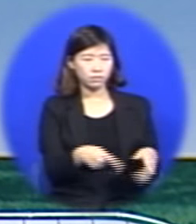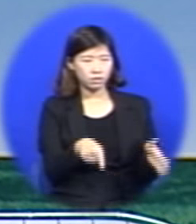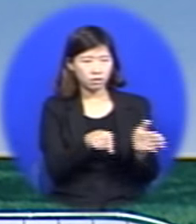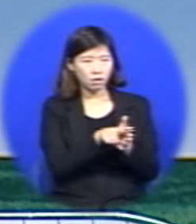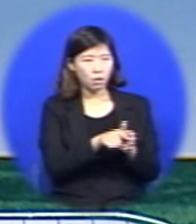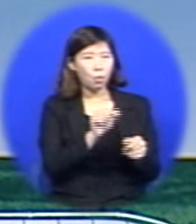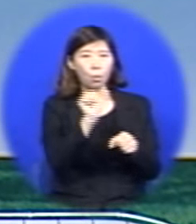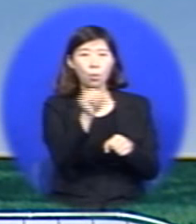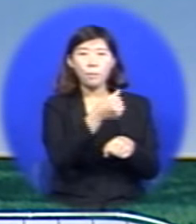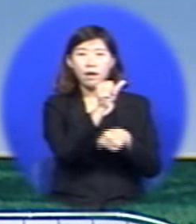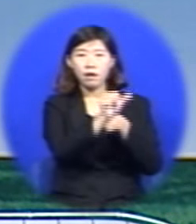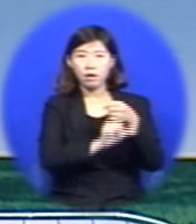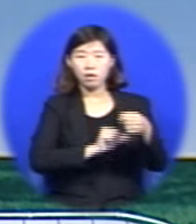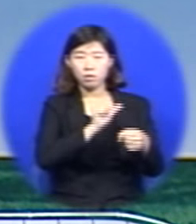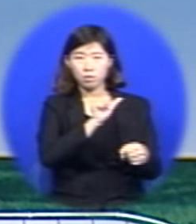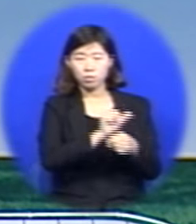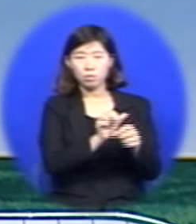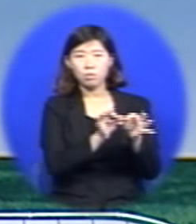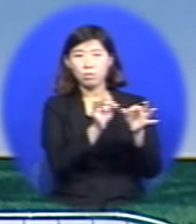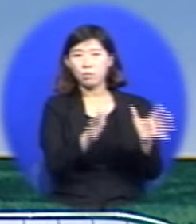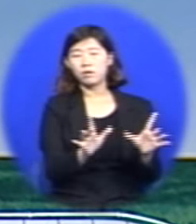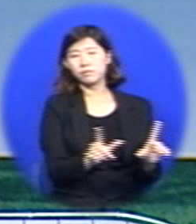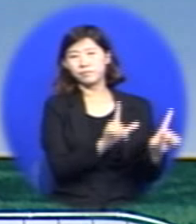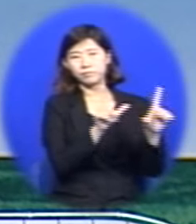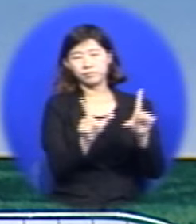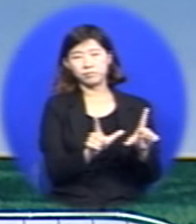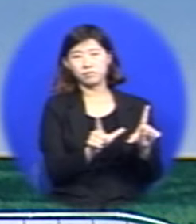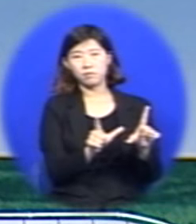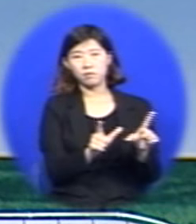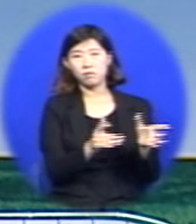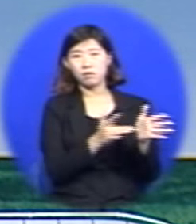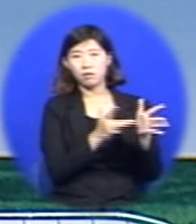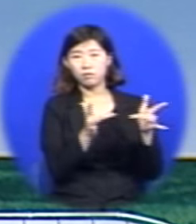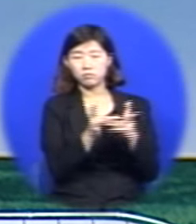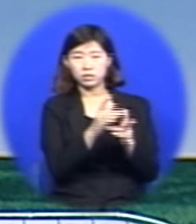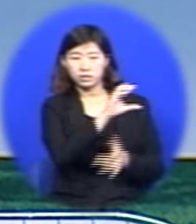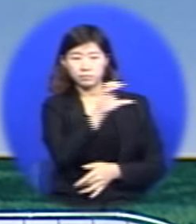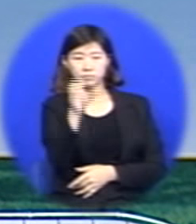예수님이 십자가에 죽으실 때 자기를 십자가에 못 박는 이들을 향하여